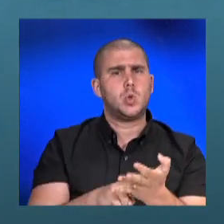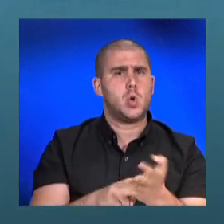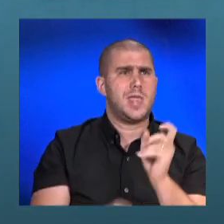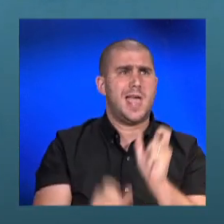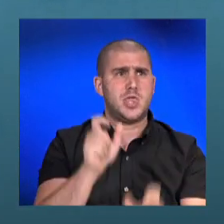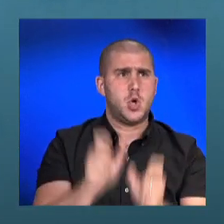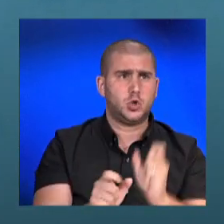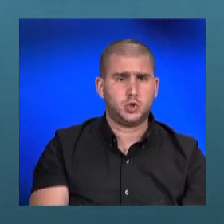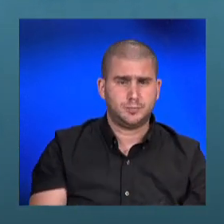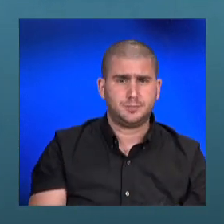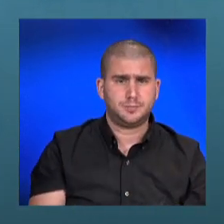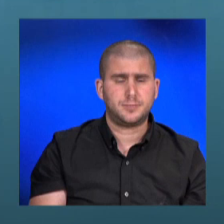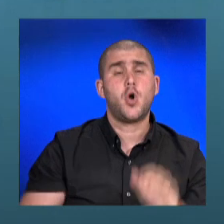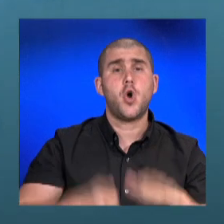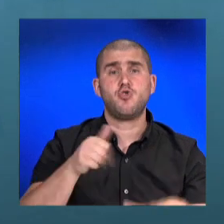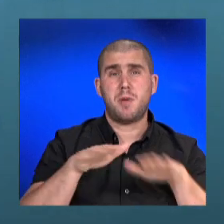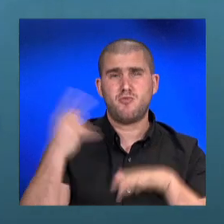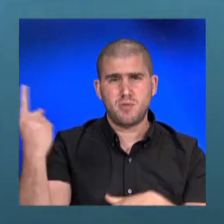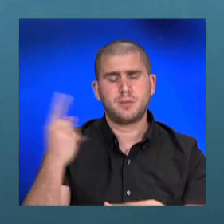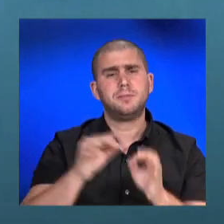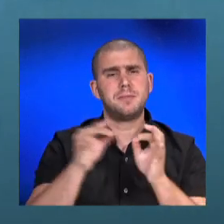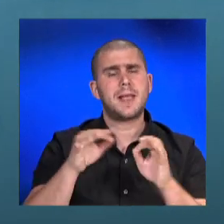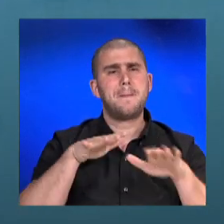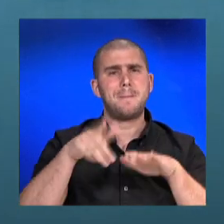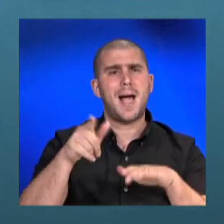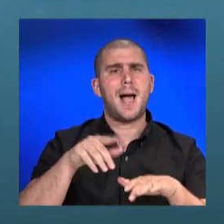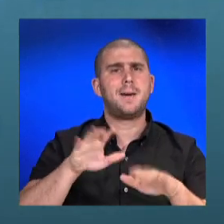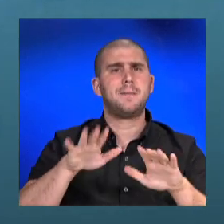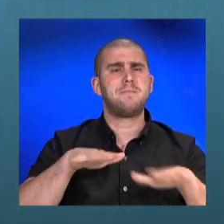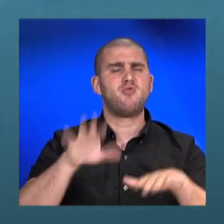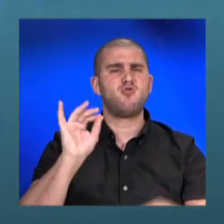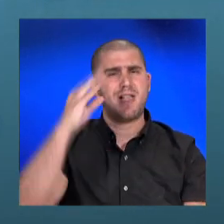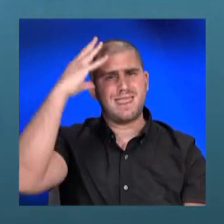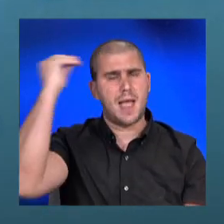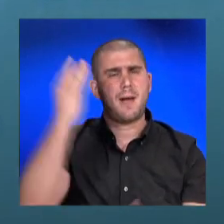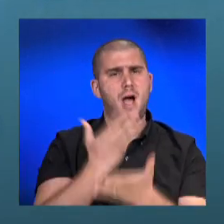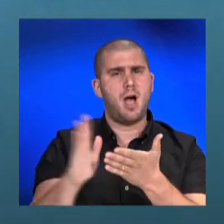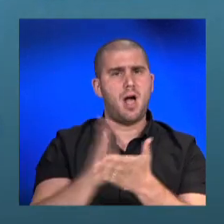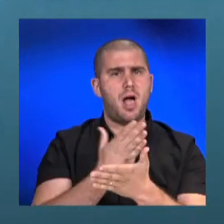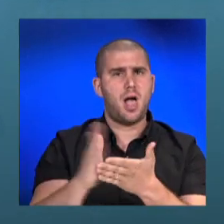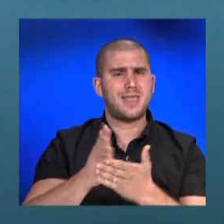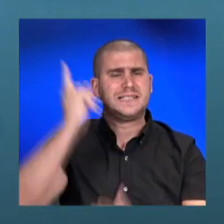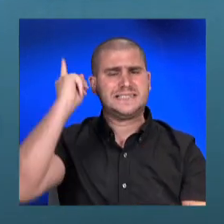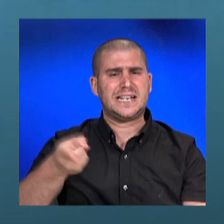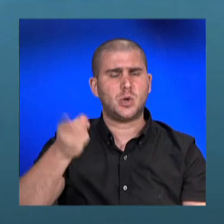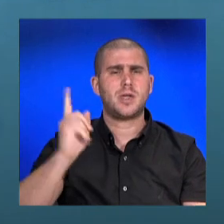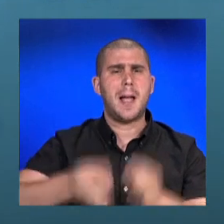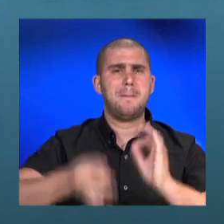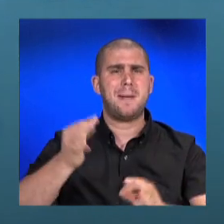abuses of human rights, including the terrorist regime. פותח בדברי ברכה לממשל טראמפ על ההחלטה להטיל סנקציות על בית הדין הפלילי הבינלאומי בהאג.